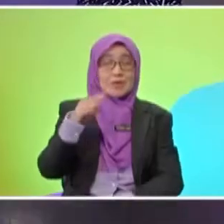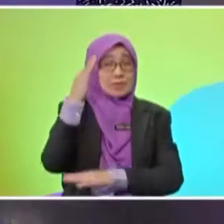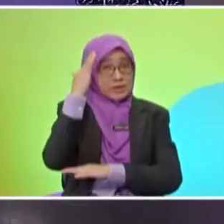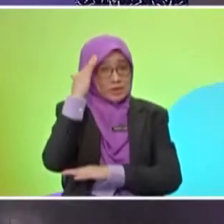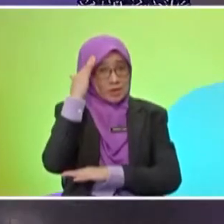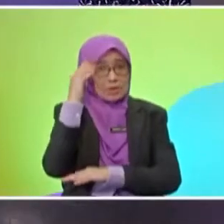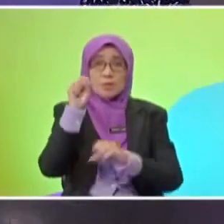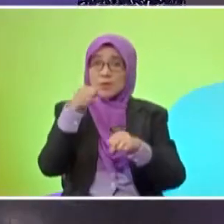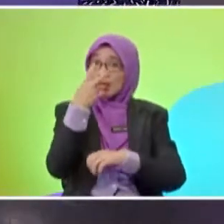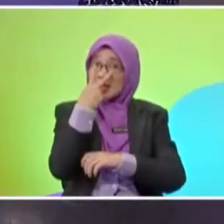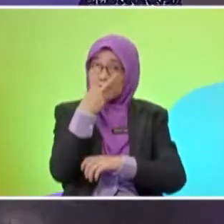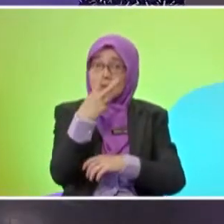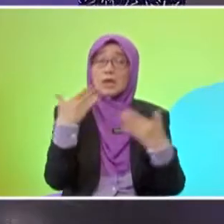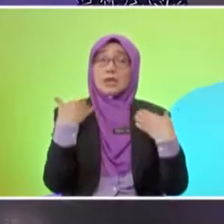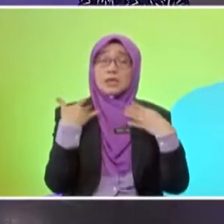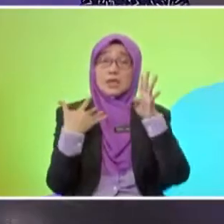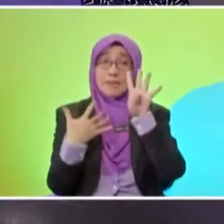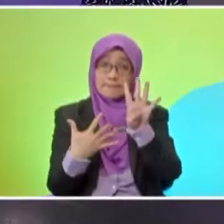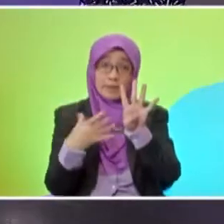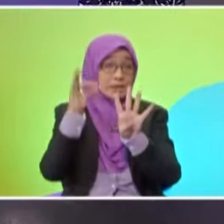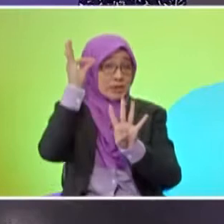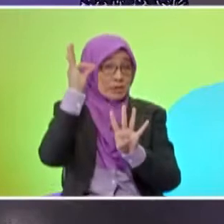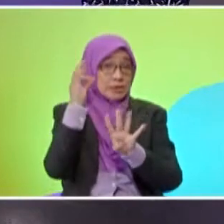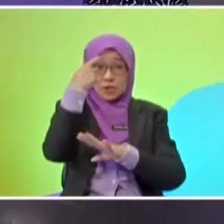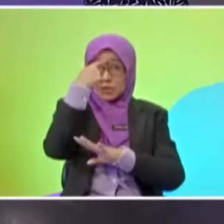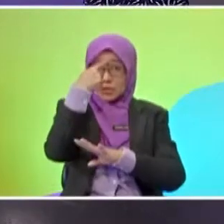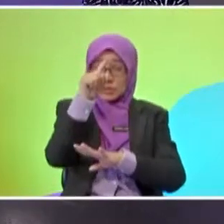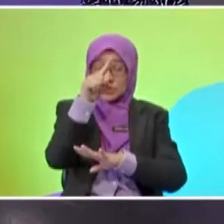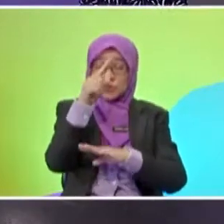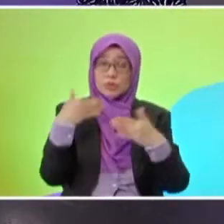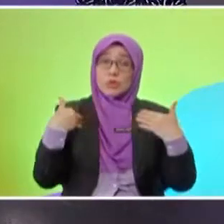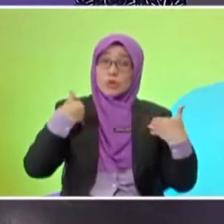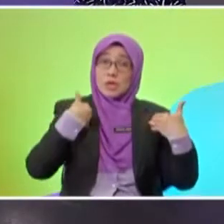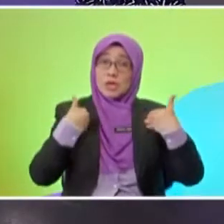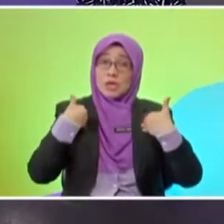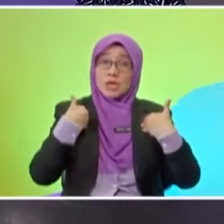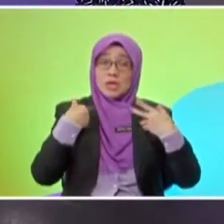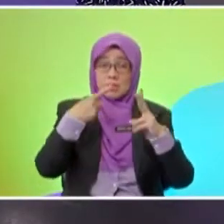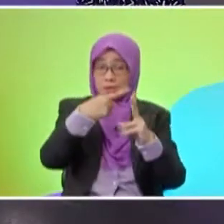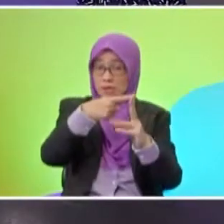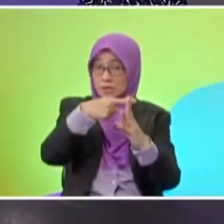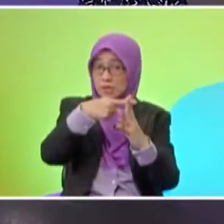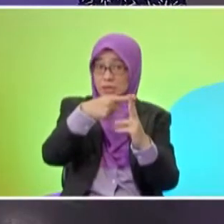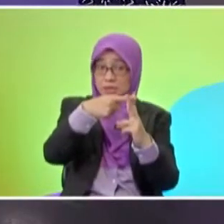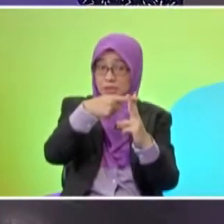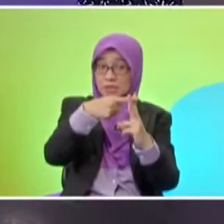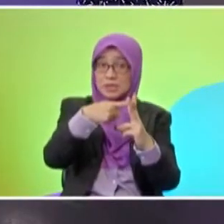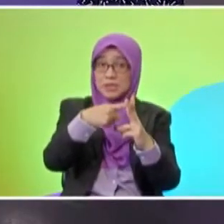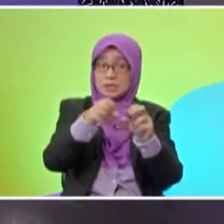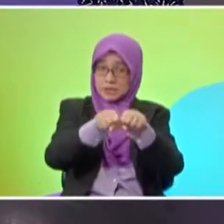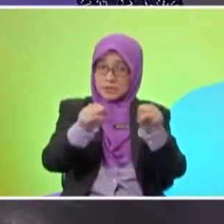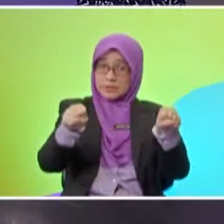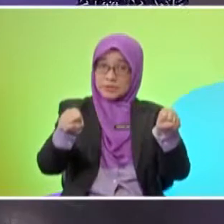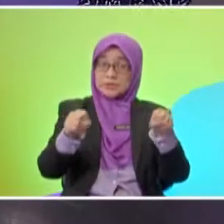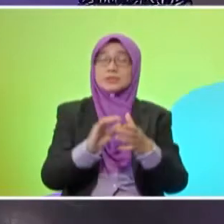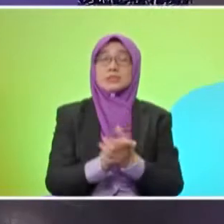nampak tuh sekarang ada empat faktor untuk hewan intraspecies itu makanya itu peti atau kawasan dan juga pasang lain